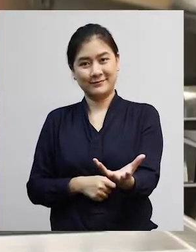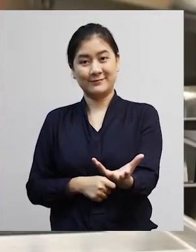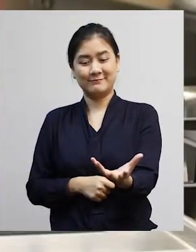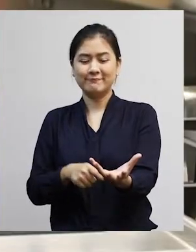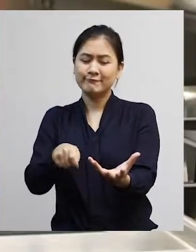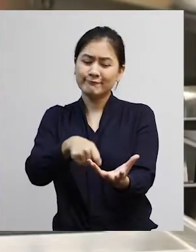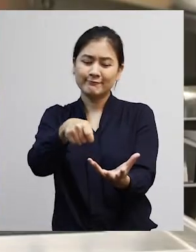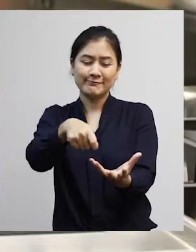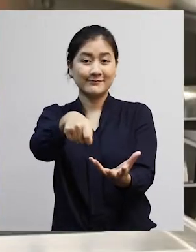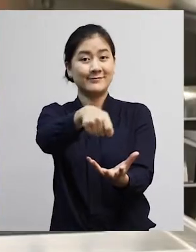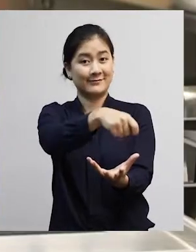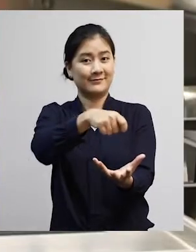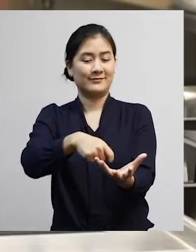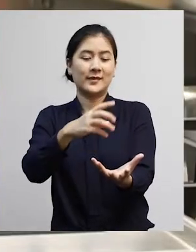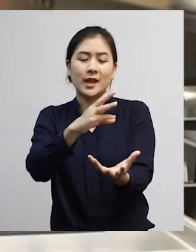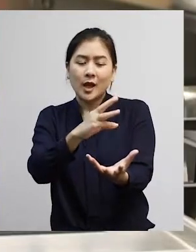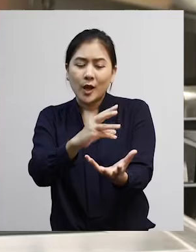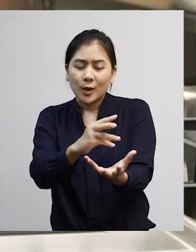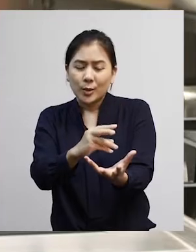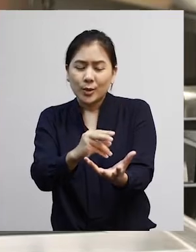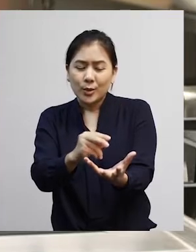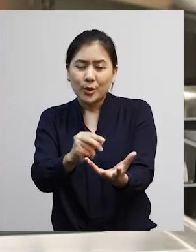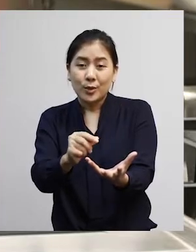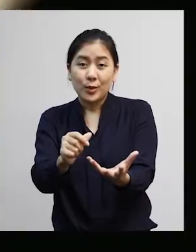ผัดให้เนยละลายค่ะ